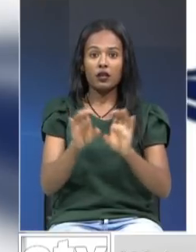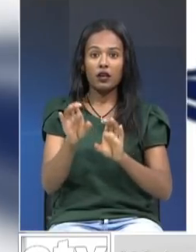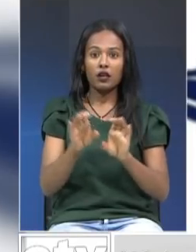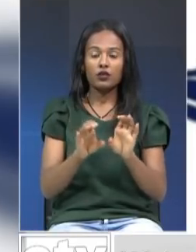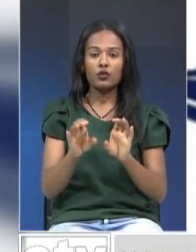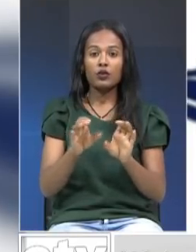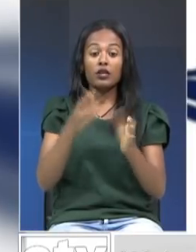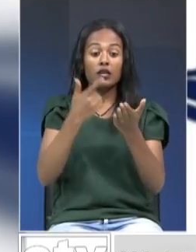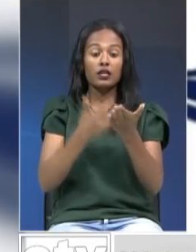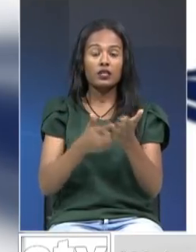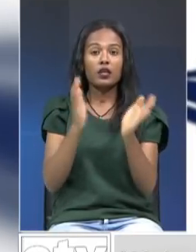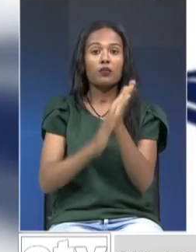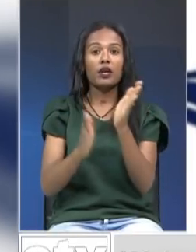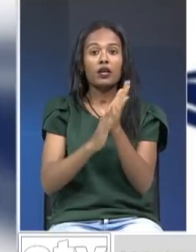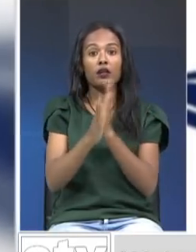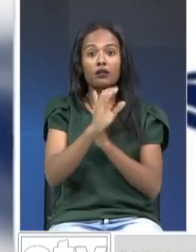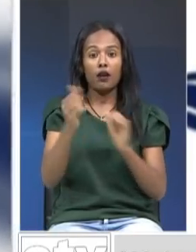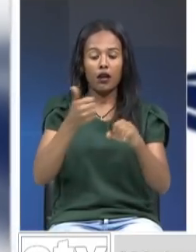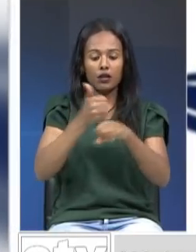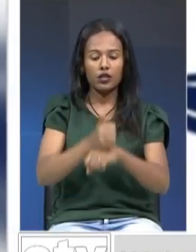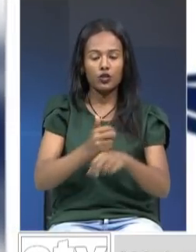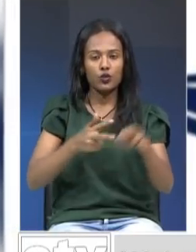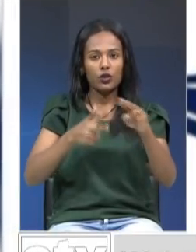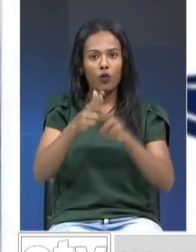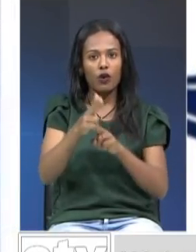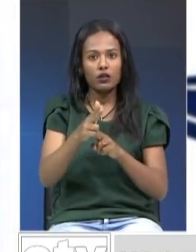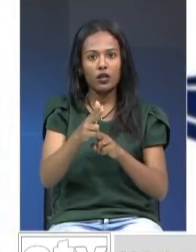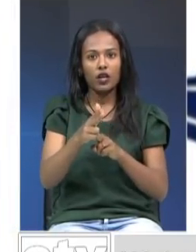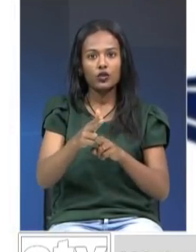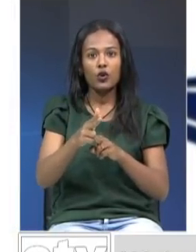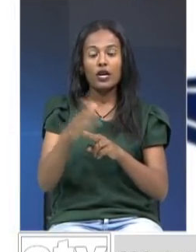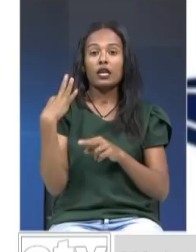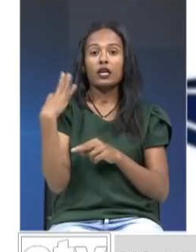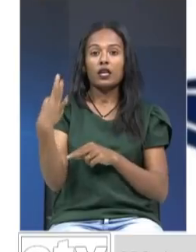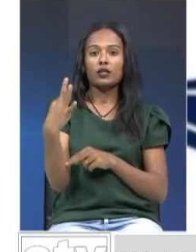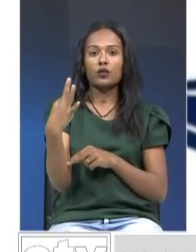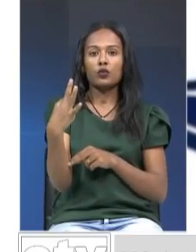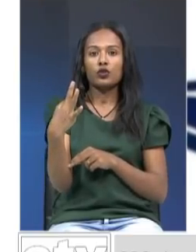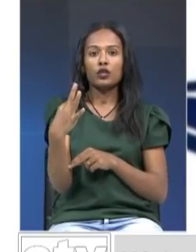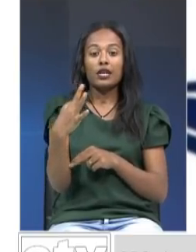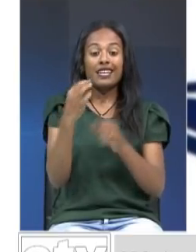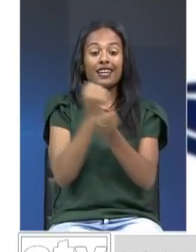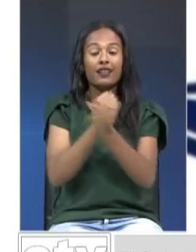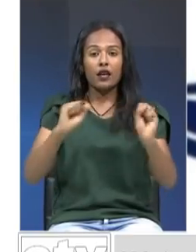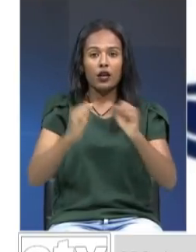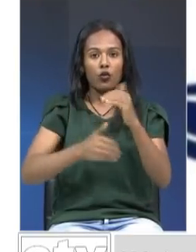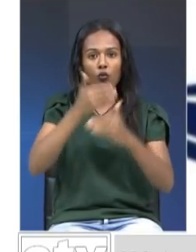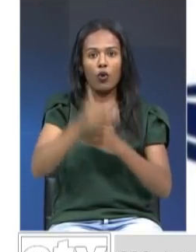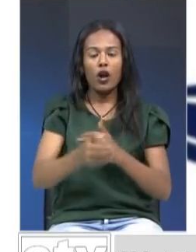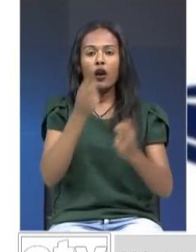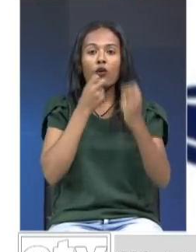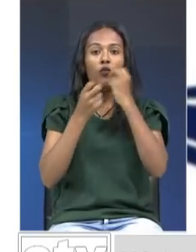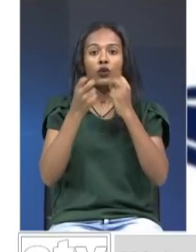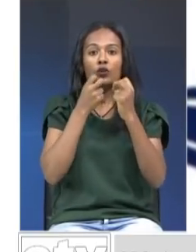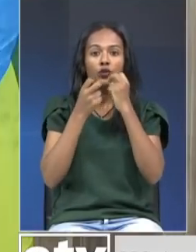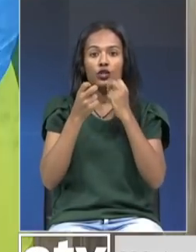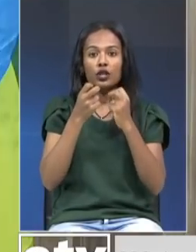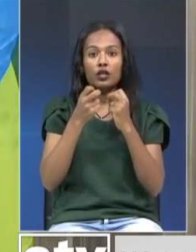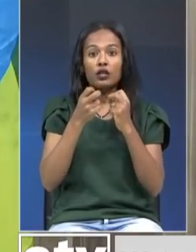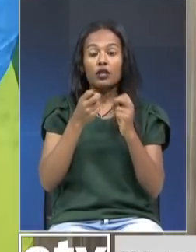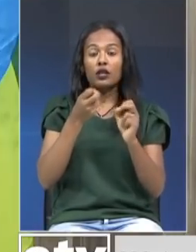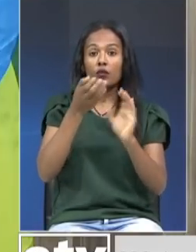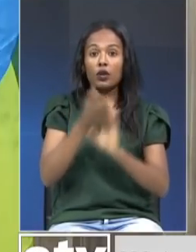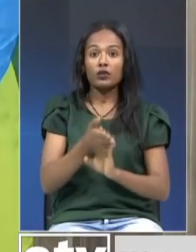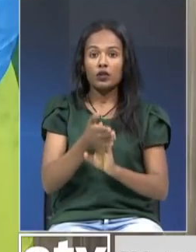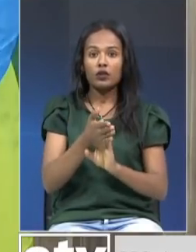ነው። እነኚህ በይቅርታና ክሳቸው የተቋረጠላቸው ግለሰቦች ከተለቀቁ በኋላ ወደ ወንጀል እንዳይሰማሩ